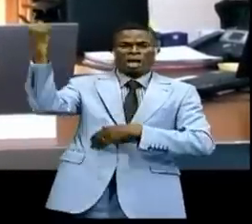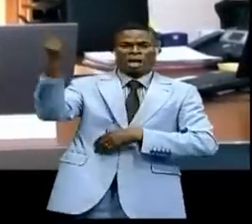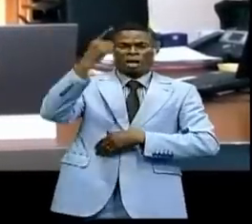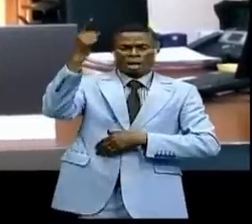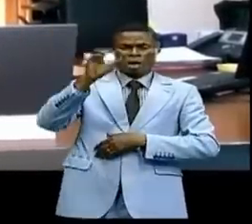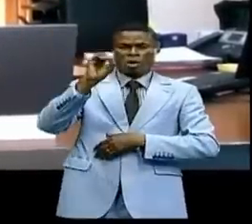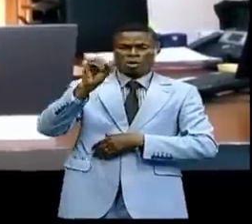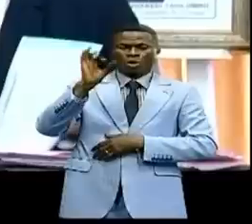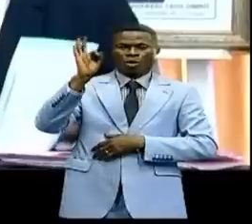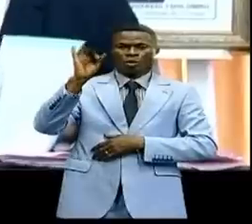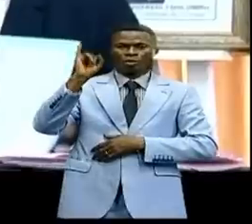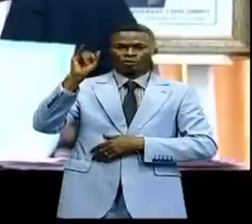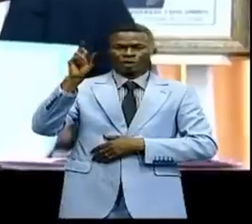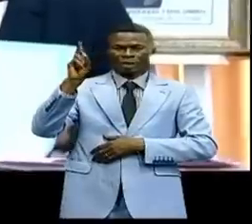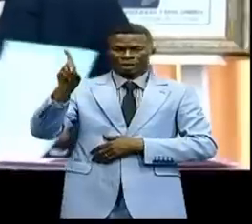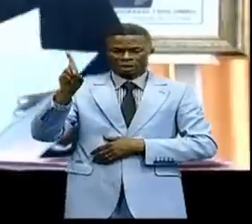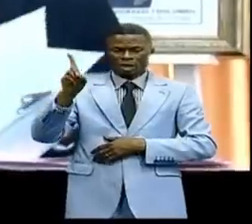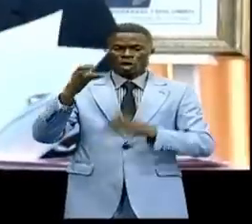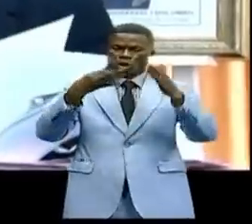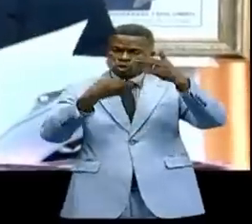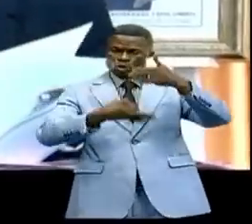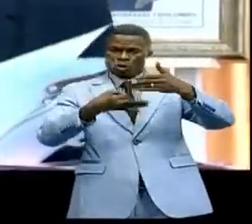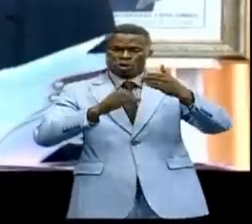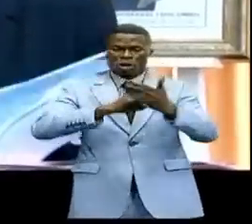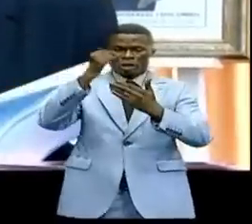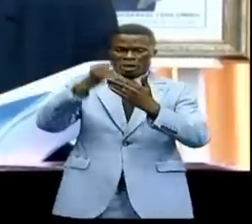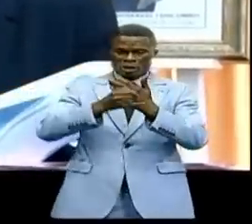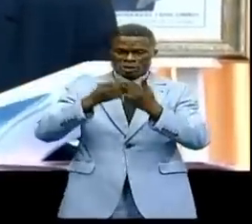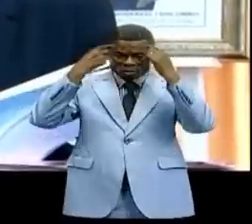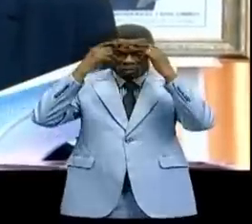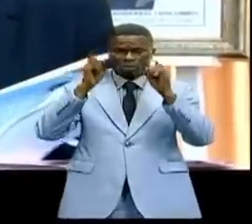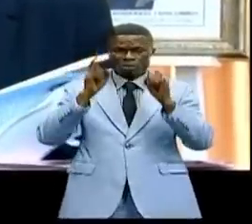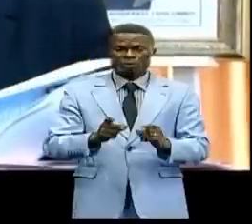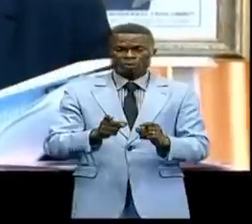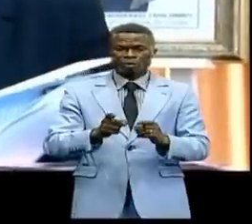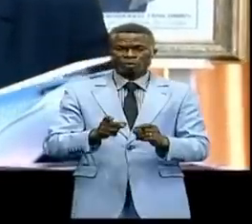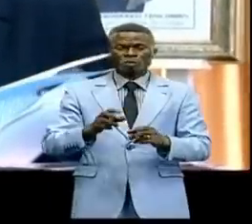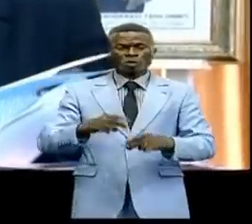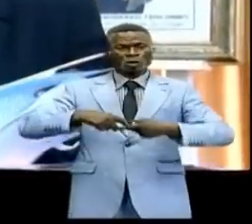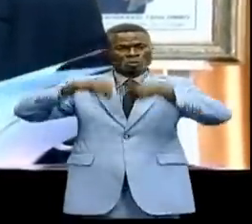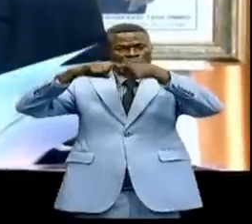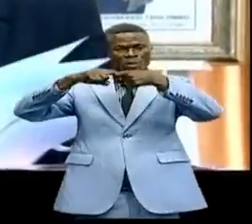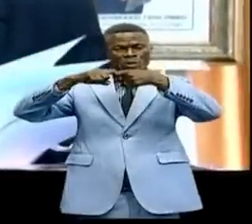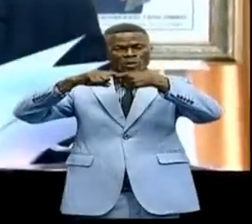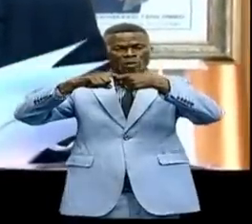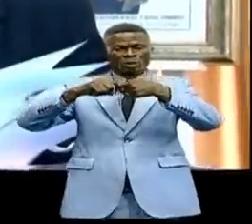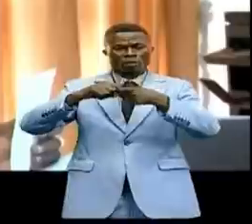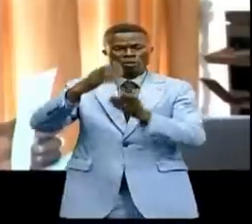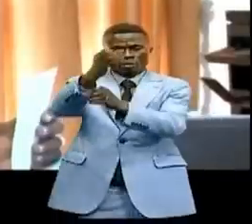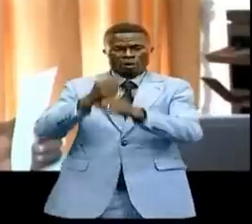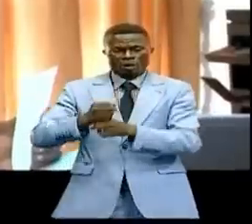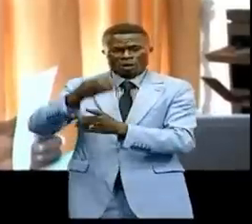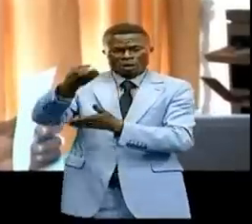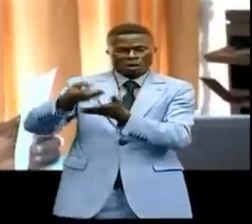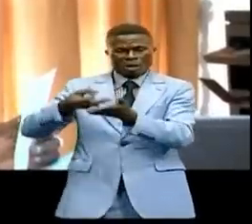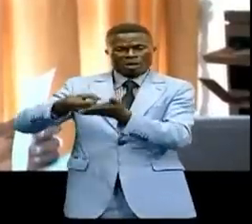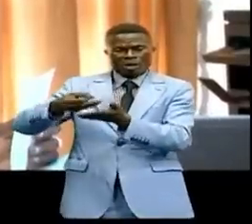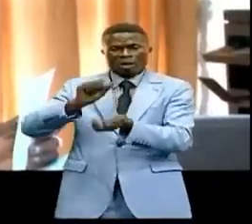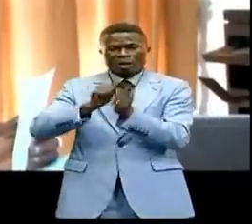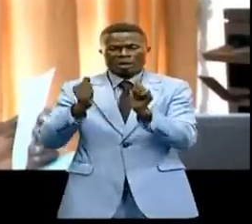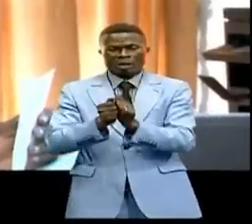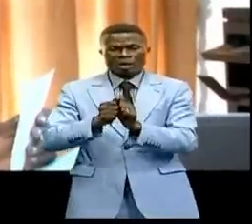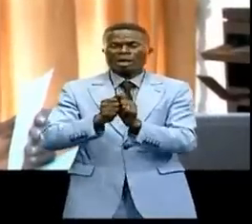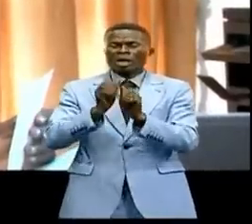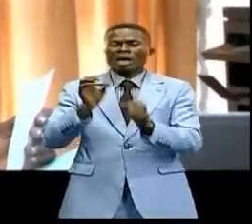OFID. 8. Projet de décret portant suspension de la perception de la TVA sur le produit de